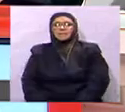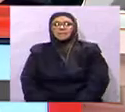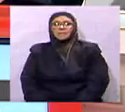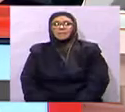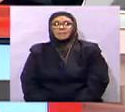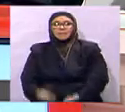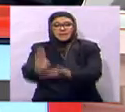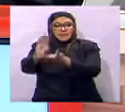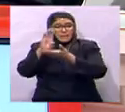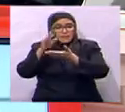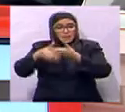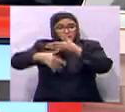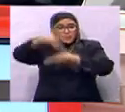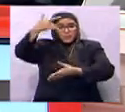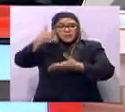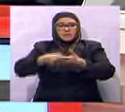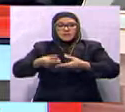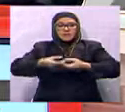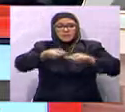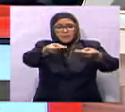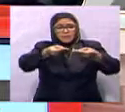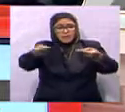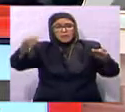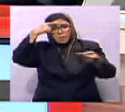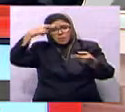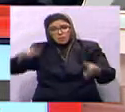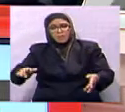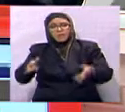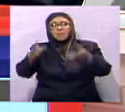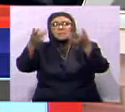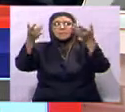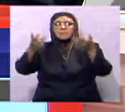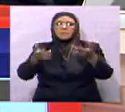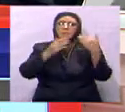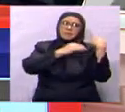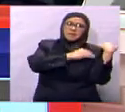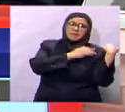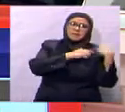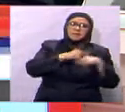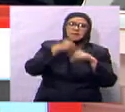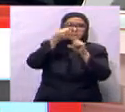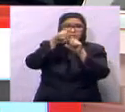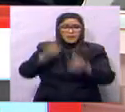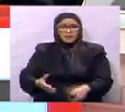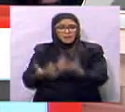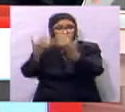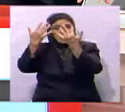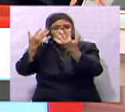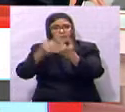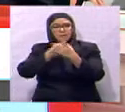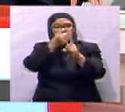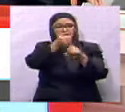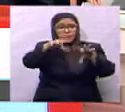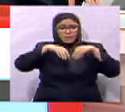Sementara itu, bantuan awal mula disalurkan bagi meringankan beban mangsa kebakaran. Masing-masing menerima wang tunai